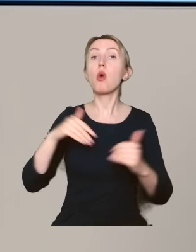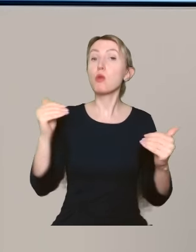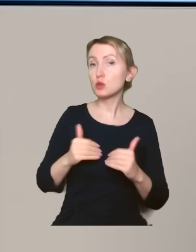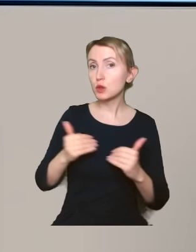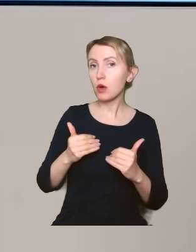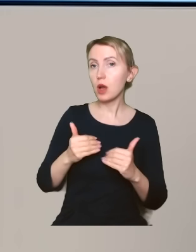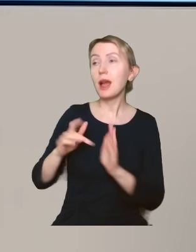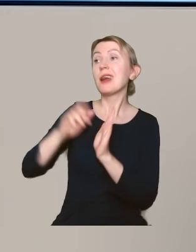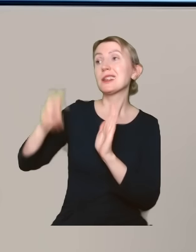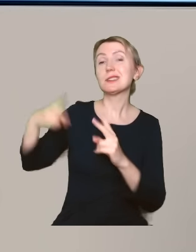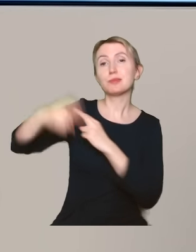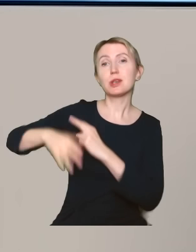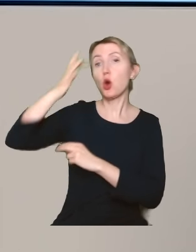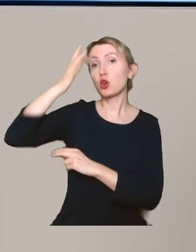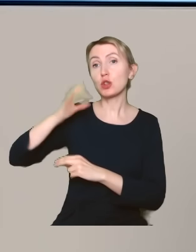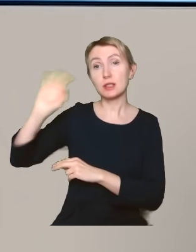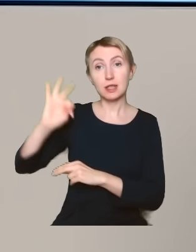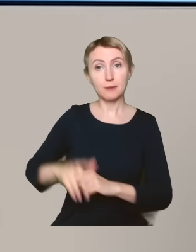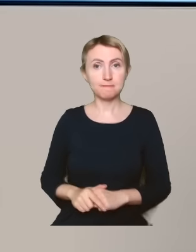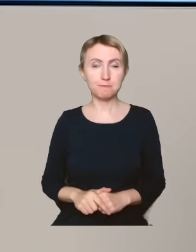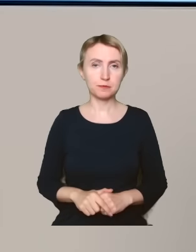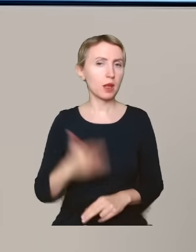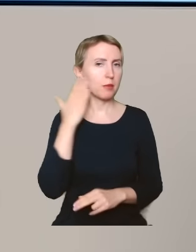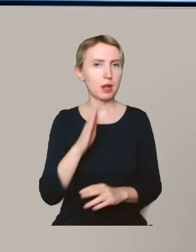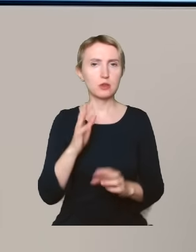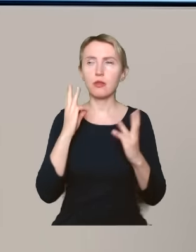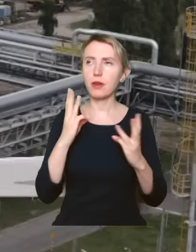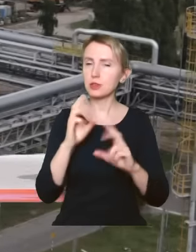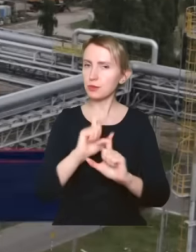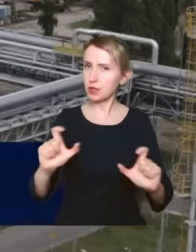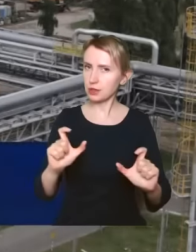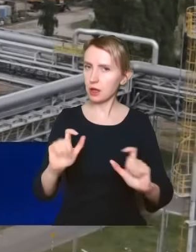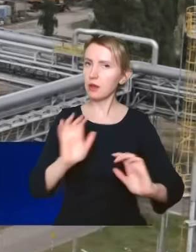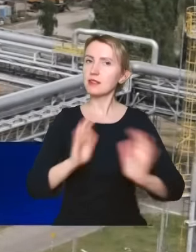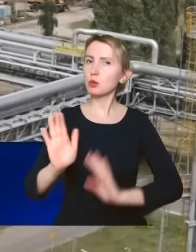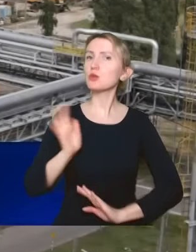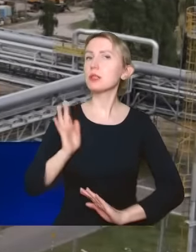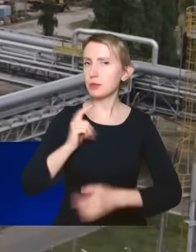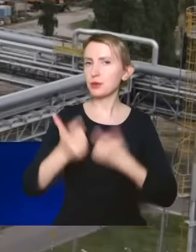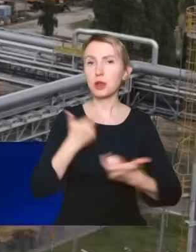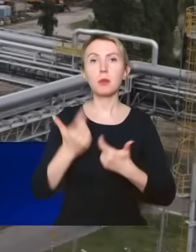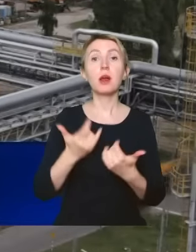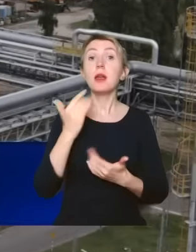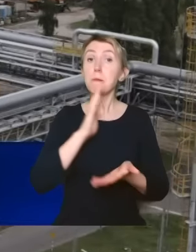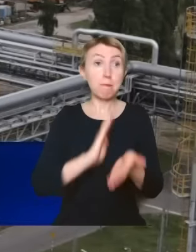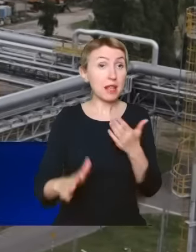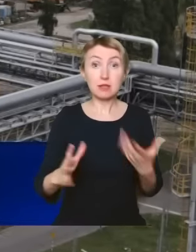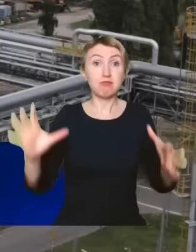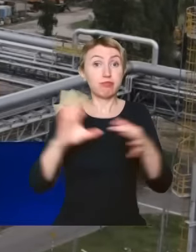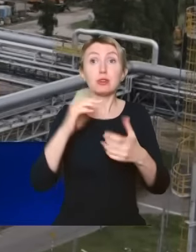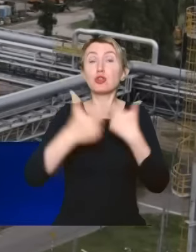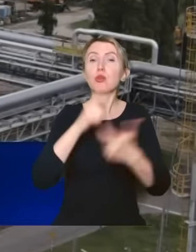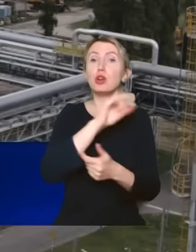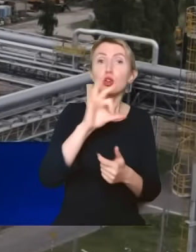odejście od rosyjskiej ropy w bardzo krytycznym momencie, w sposób bezpieczny. Gdyby do tej fuzji Lotosu